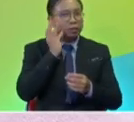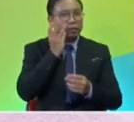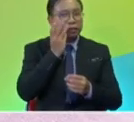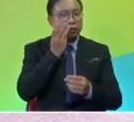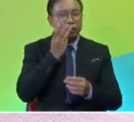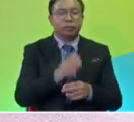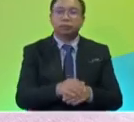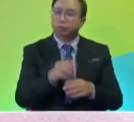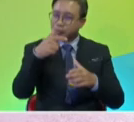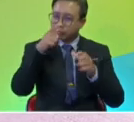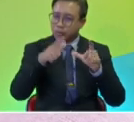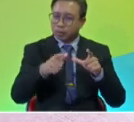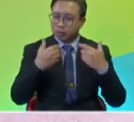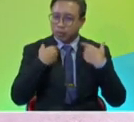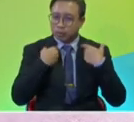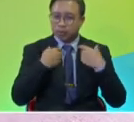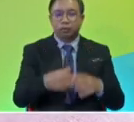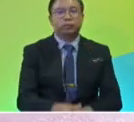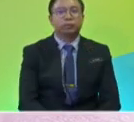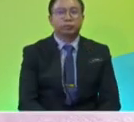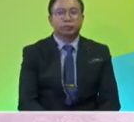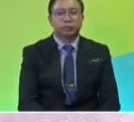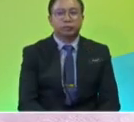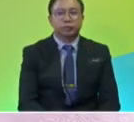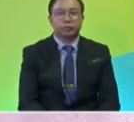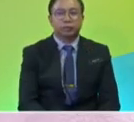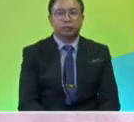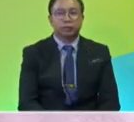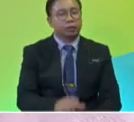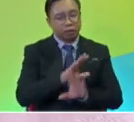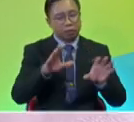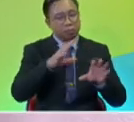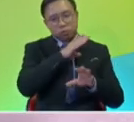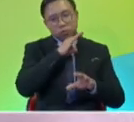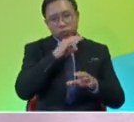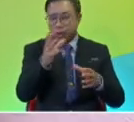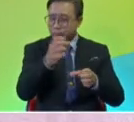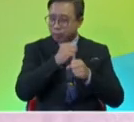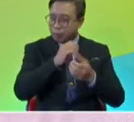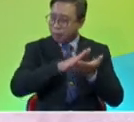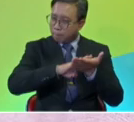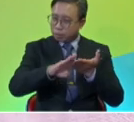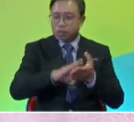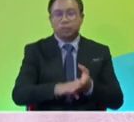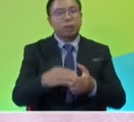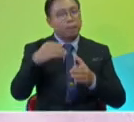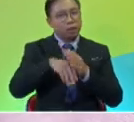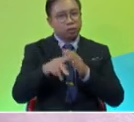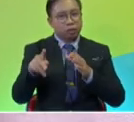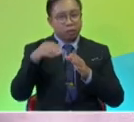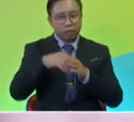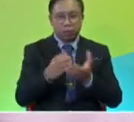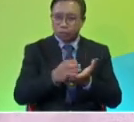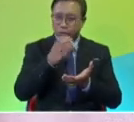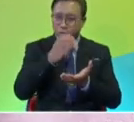Cikgu letak dalam ni ataupun ada pasir dekat luar rumah Tu kan yang bersihlah ambil yang kotor ya Ha ambil yang bersih tu lepas tu kita masukkan dekat cawan ni